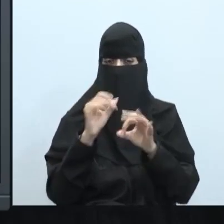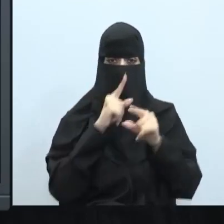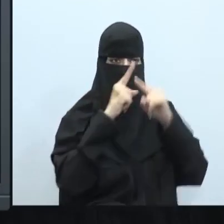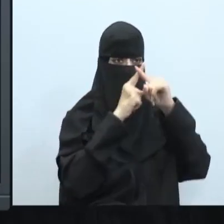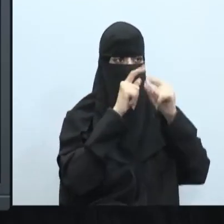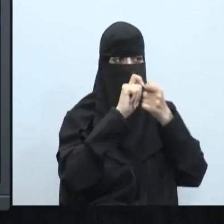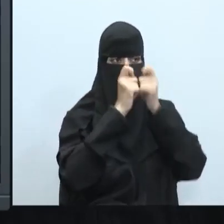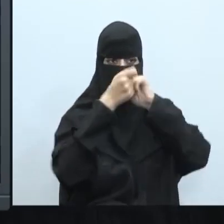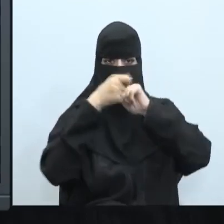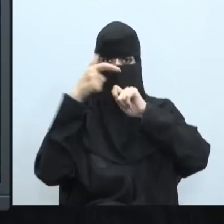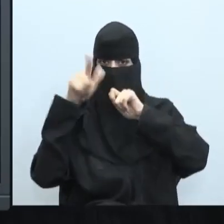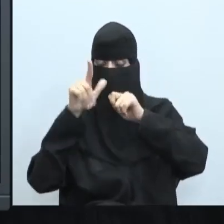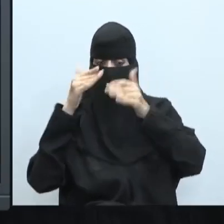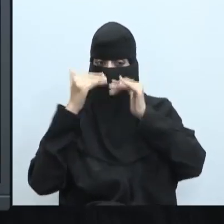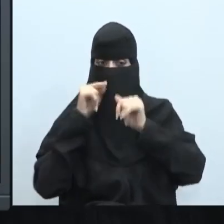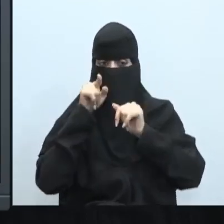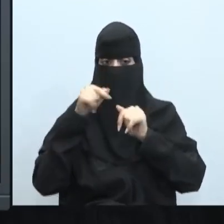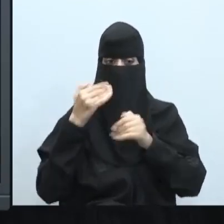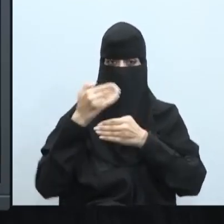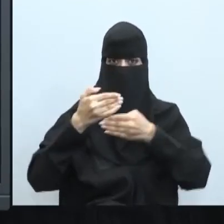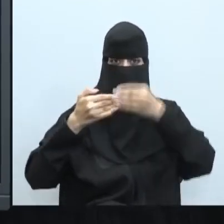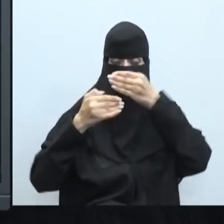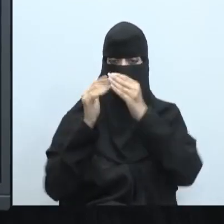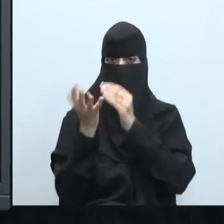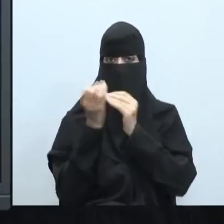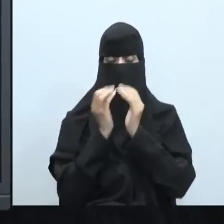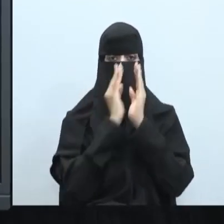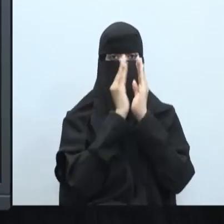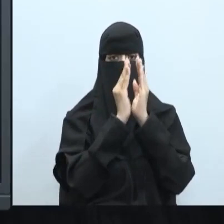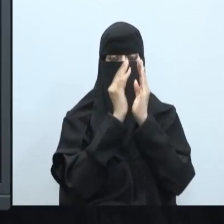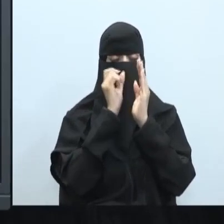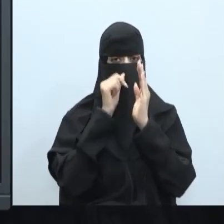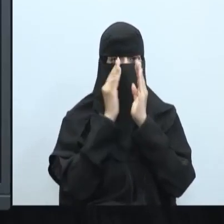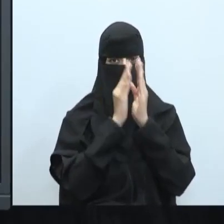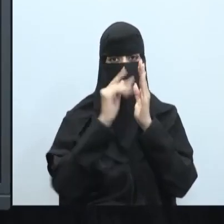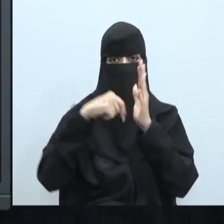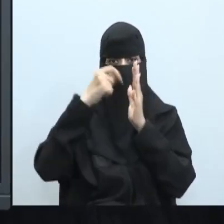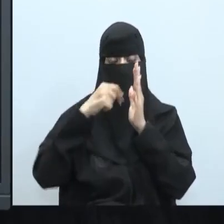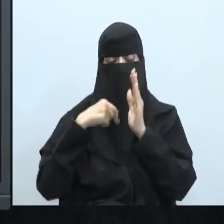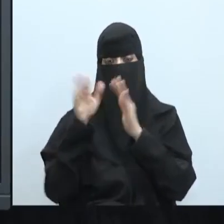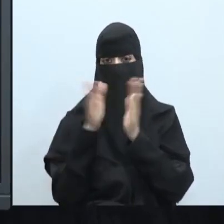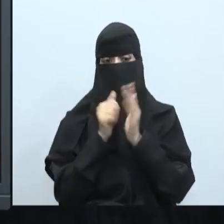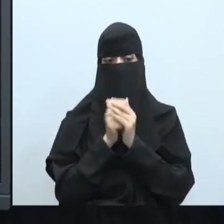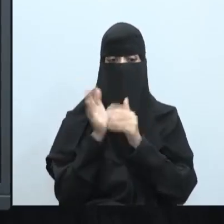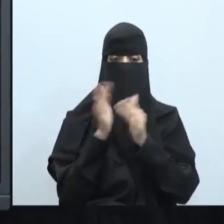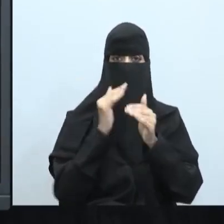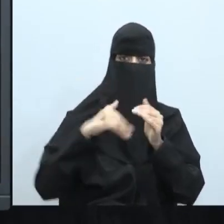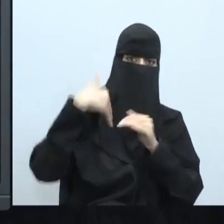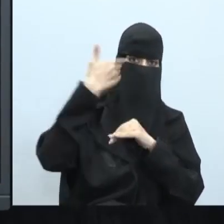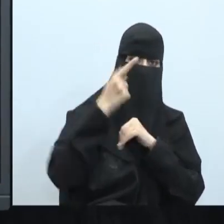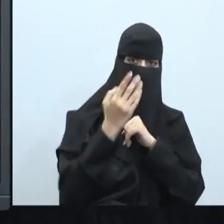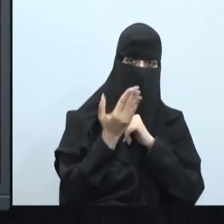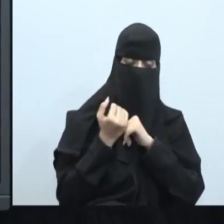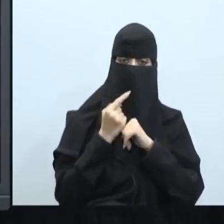في هذا البرنامج فهنا ينشئ لك ملف تنفيذي او ملف تشغيلي اكس سي في المره القادمه عندما